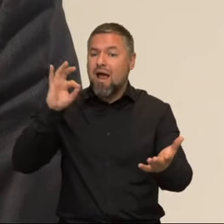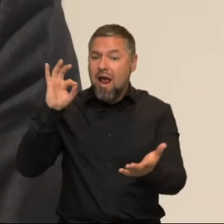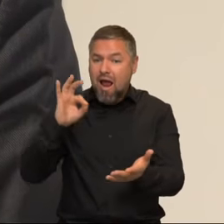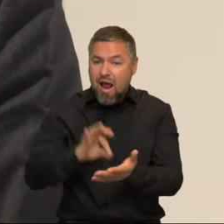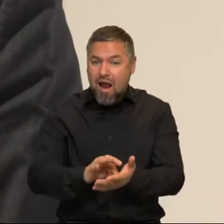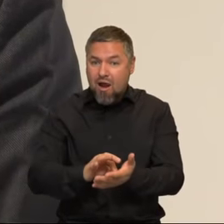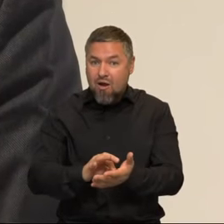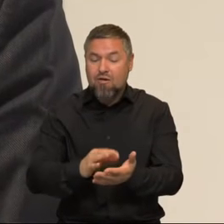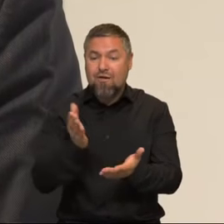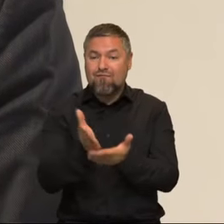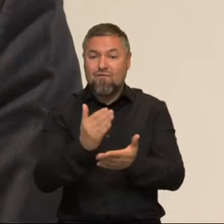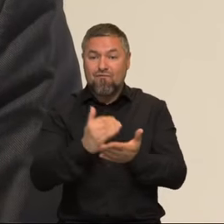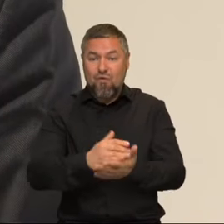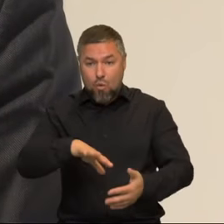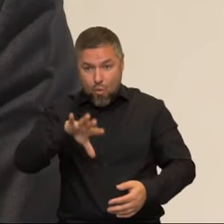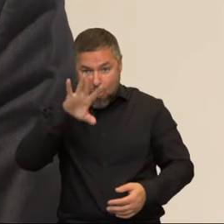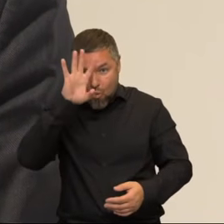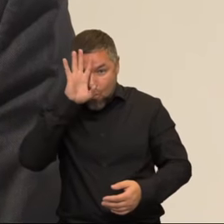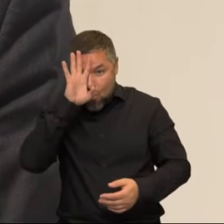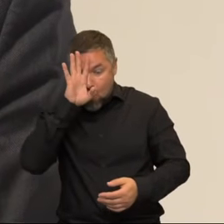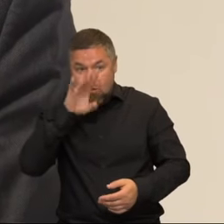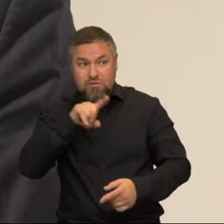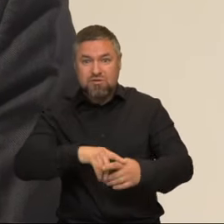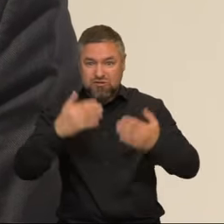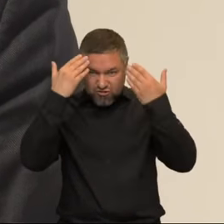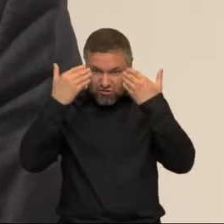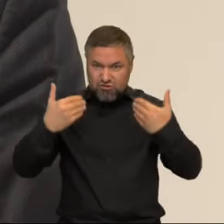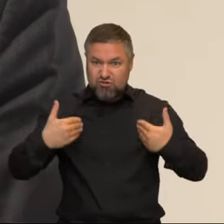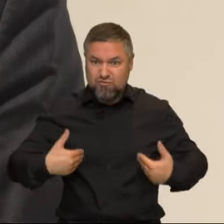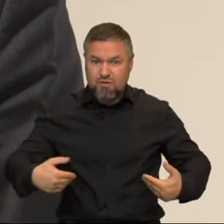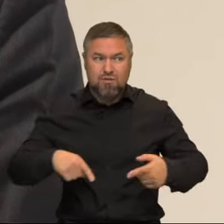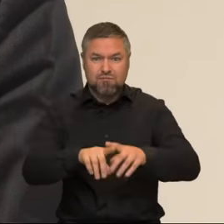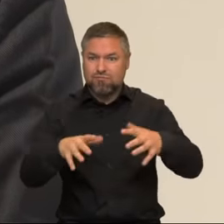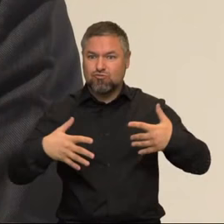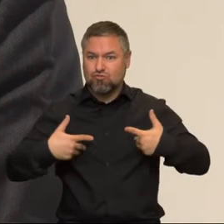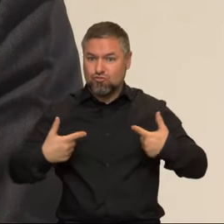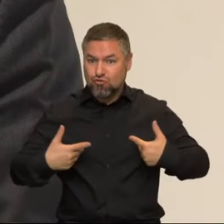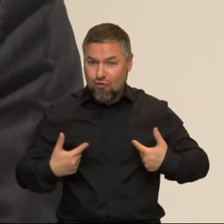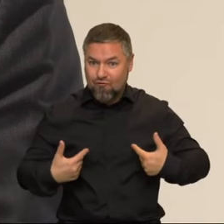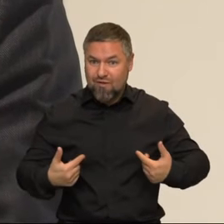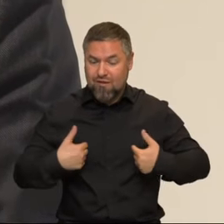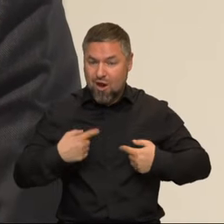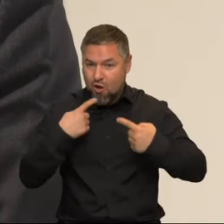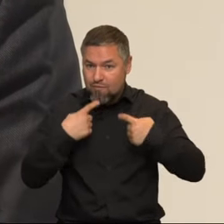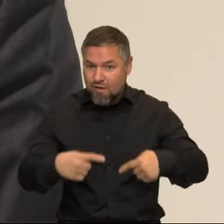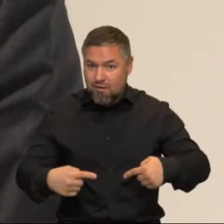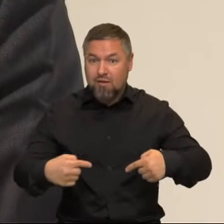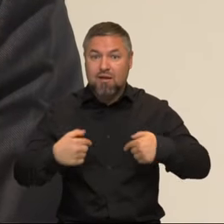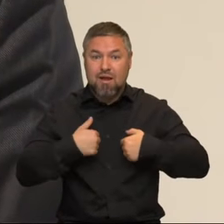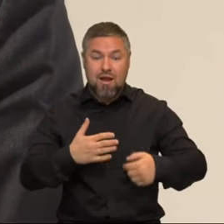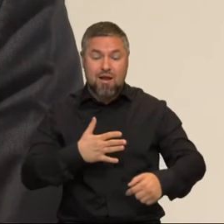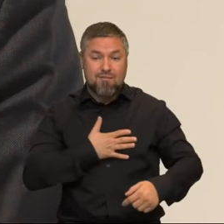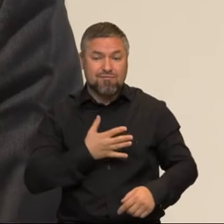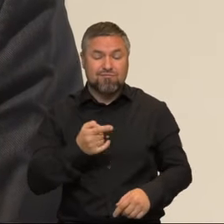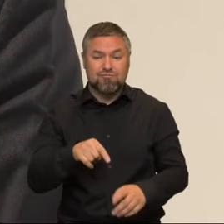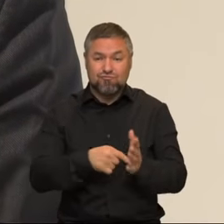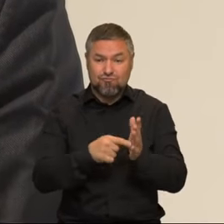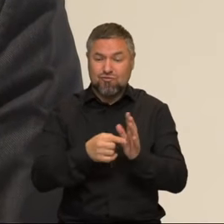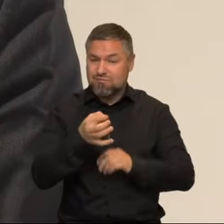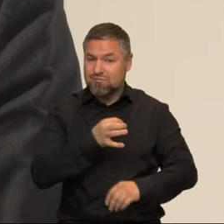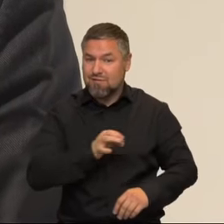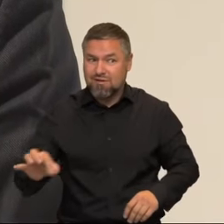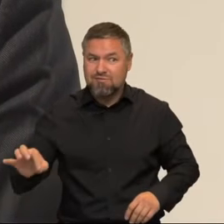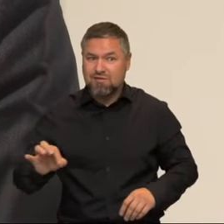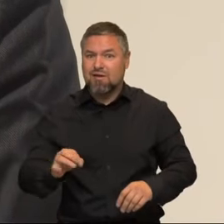w województwie łódzkim za szpitale, za zdrowie, a więc mam tą szczególną,